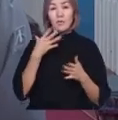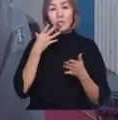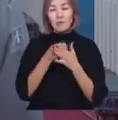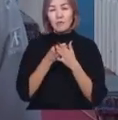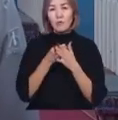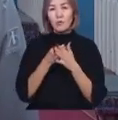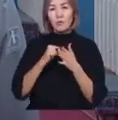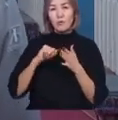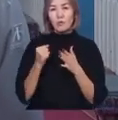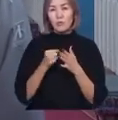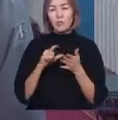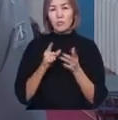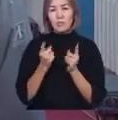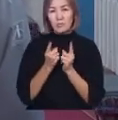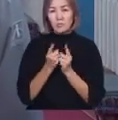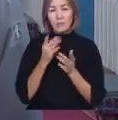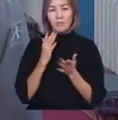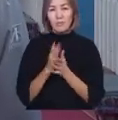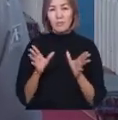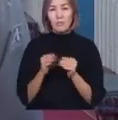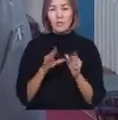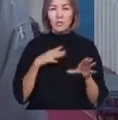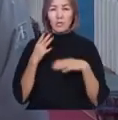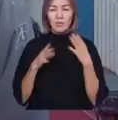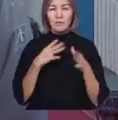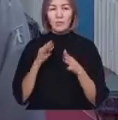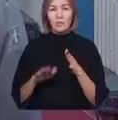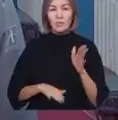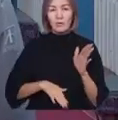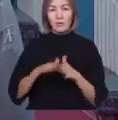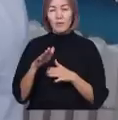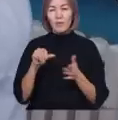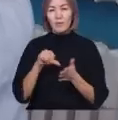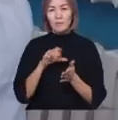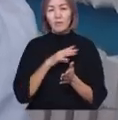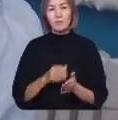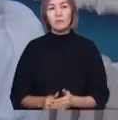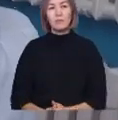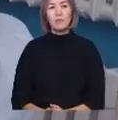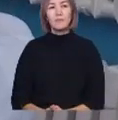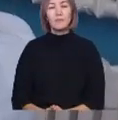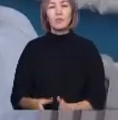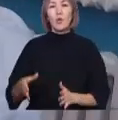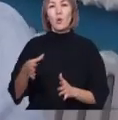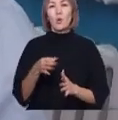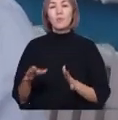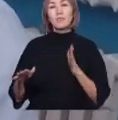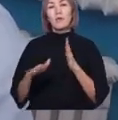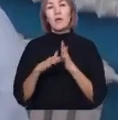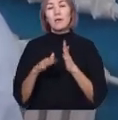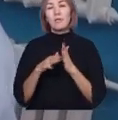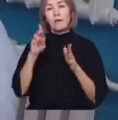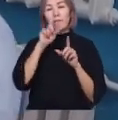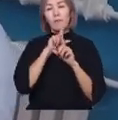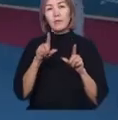Өзімнің қатарласым, сыныптасым бар. Сол екеуміз бірге жаттығамыз, кішкентай кезімізден бірге қатысып келеміз. Облыстағы каратэ